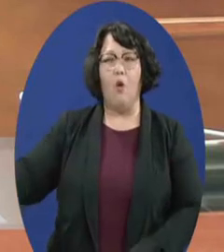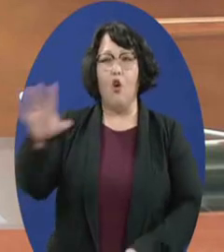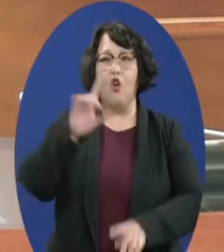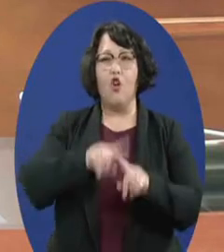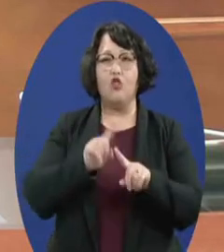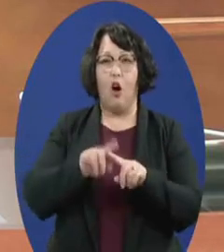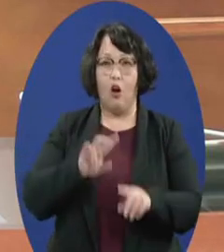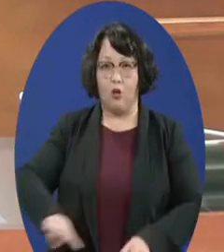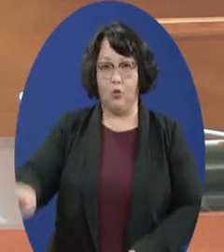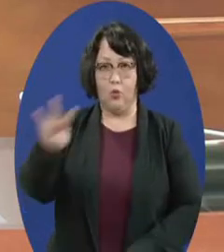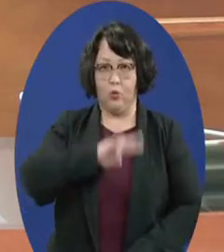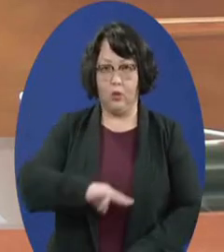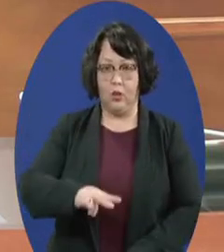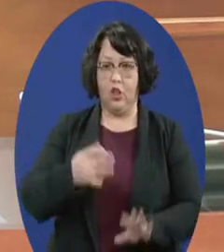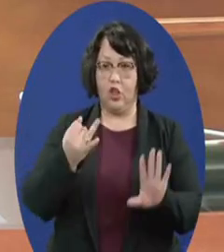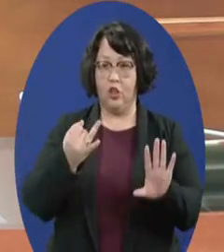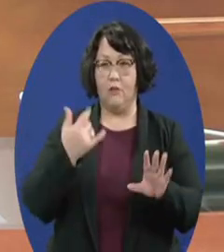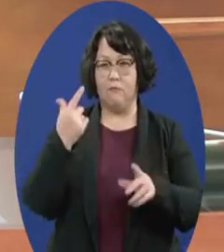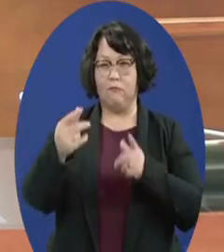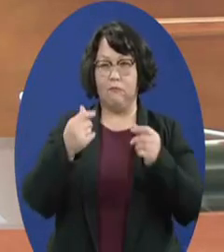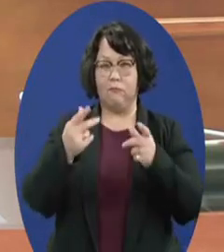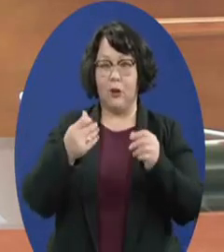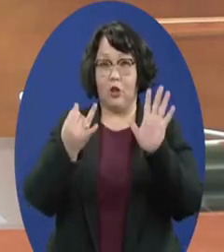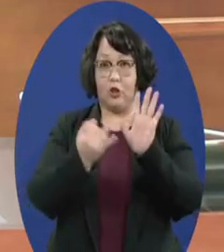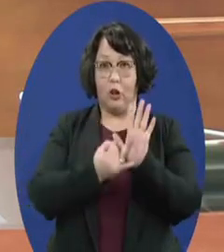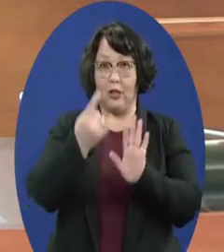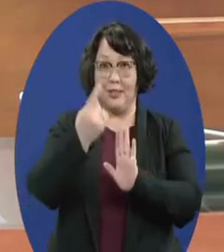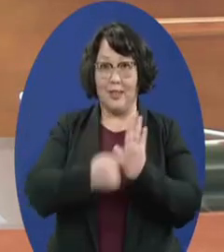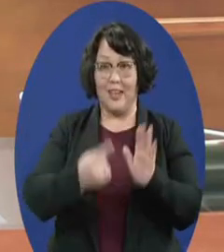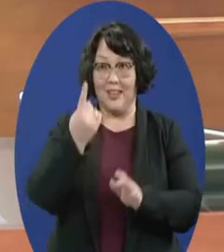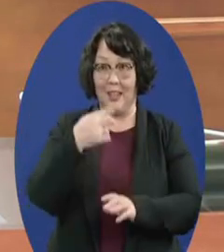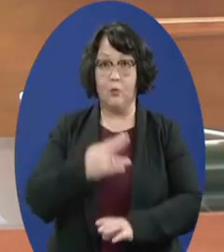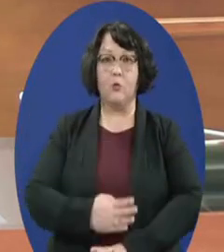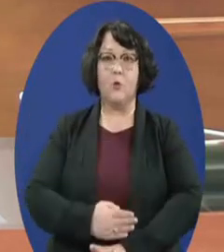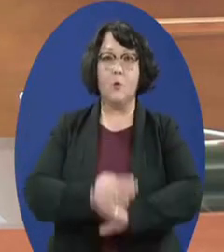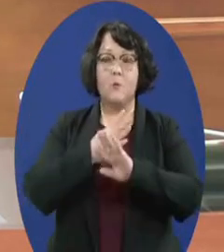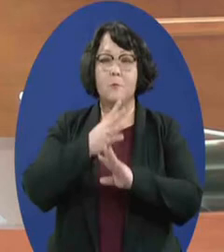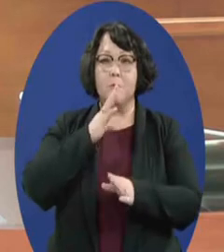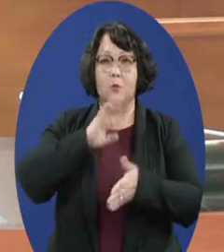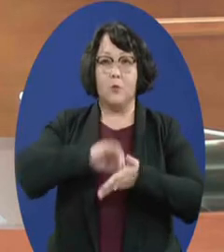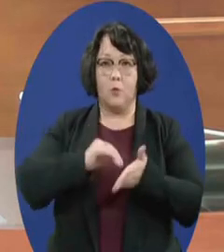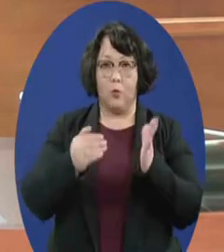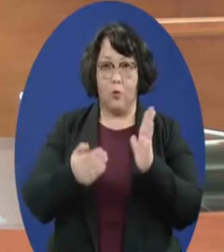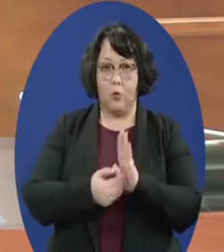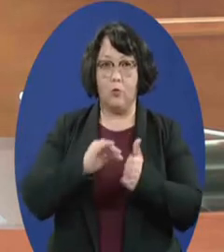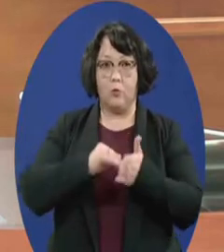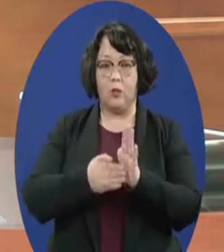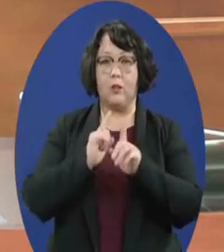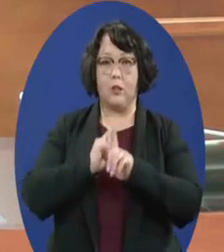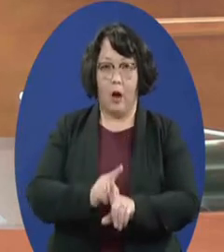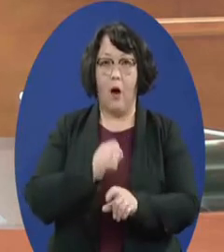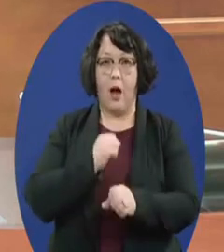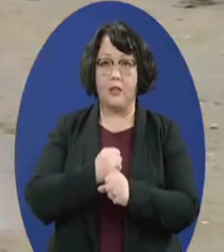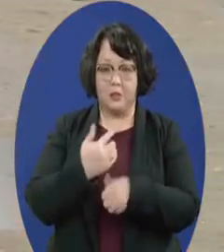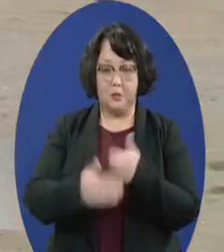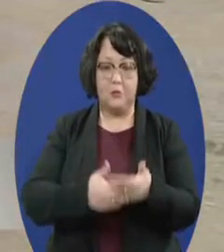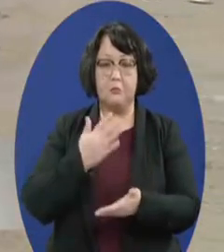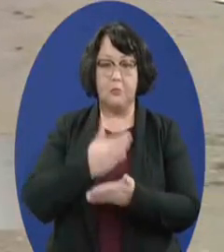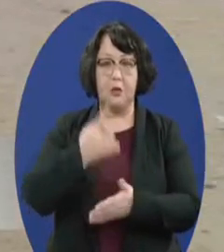орон нутагт 7-р сарын 1 гэхэд дуусгана гэдгээ бас төлөвлөж төлөвлөгөөний дагуу явж байгаа гэж ойлгож